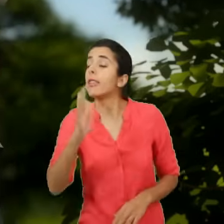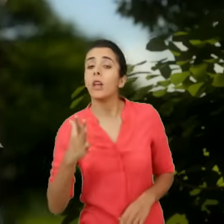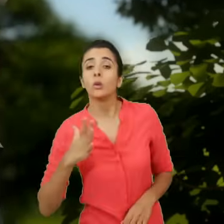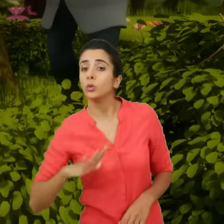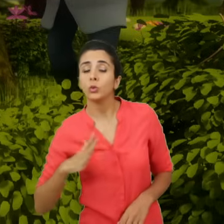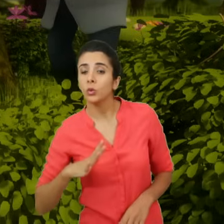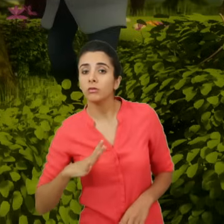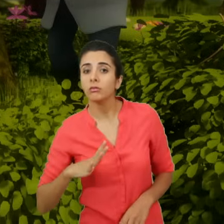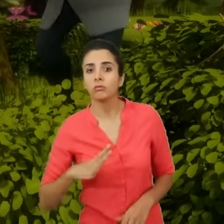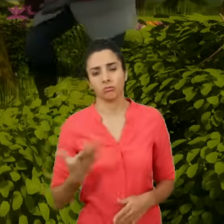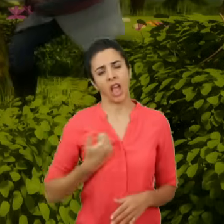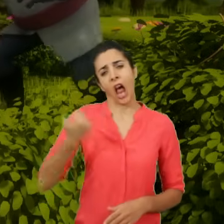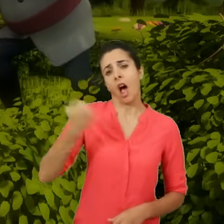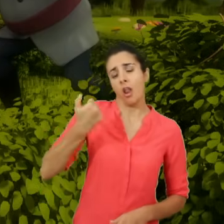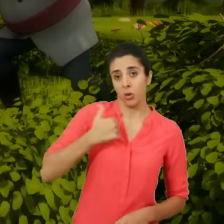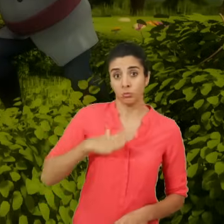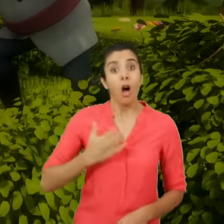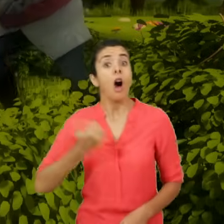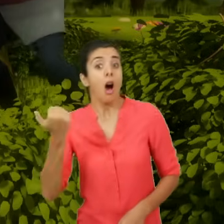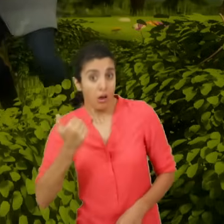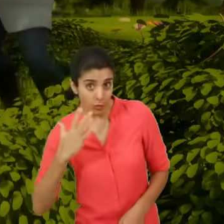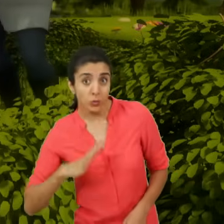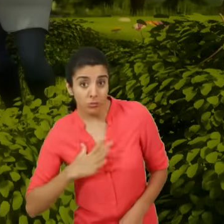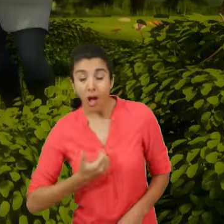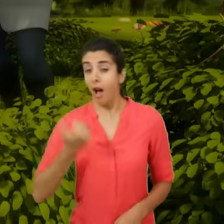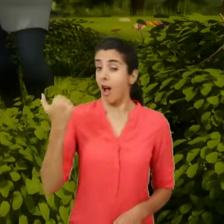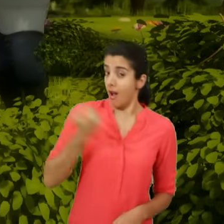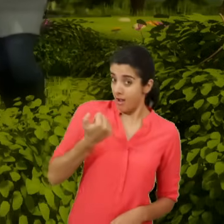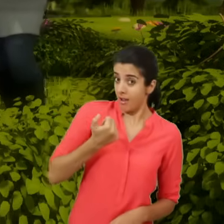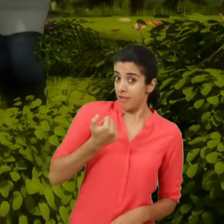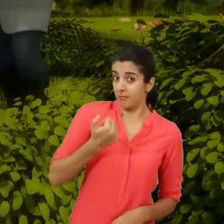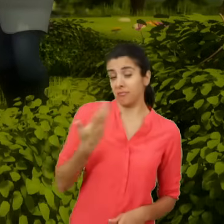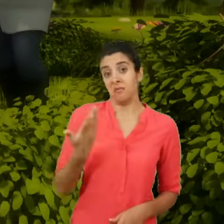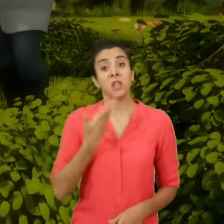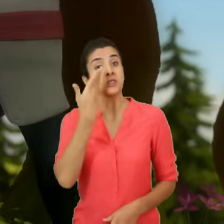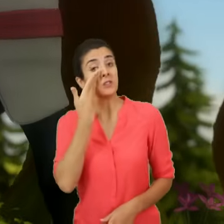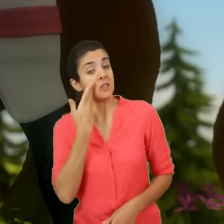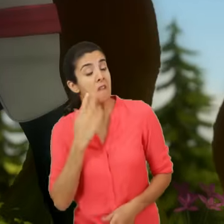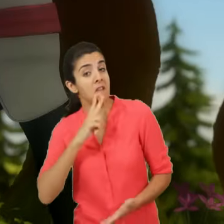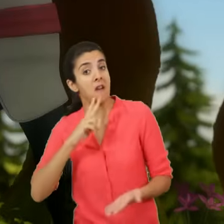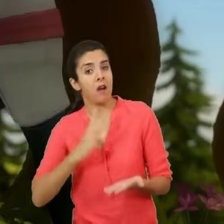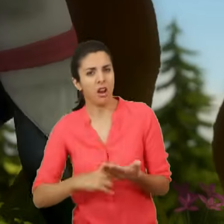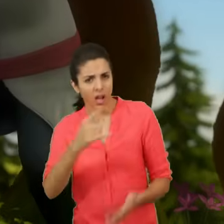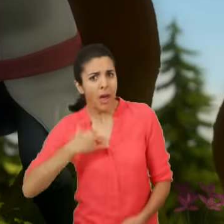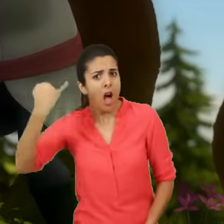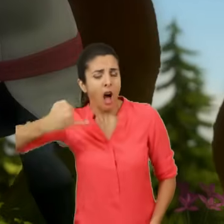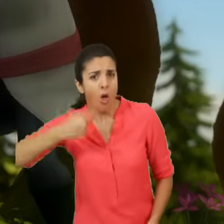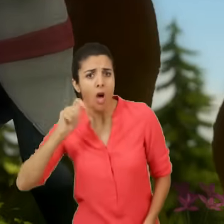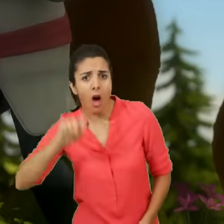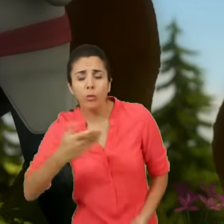alırdın? Ayran. Ayran ha? Ayran. Zevkli seçim. Sen benimle dalga